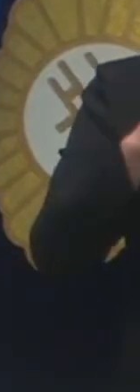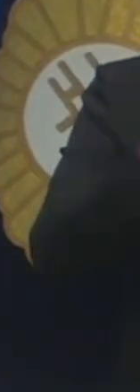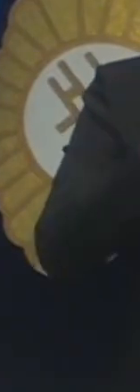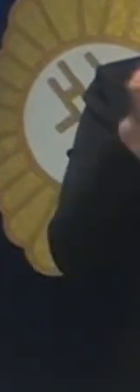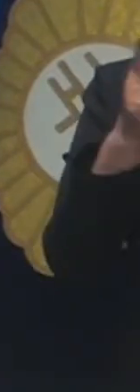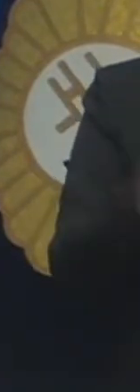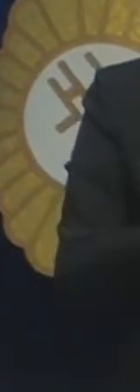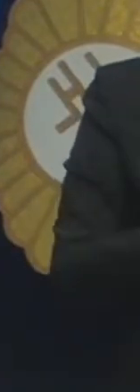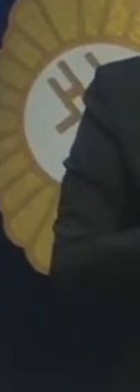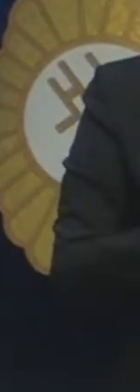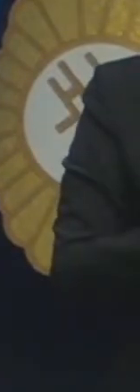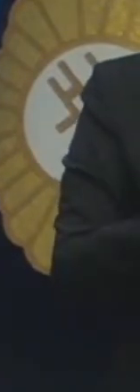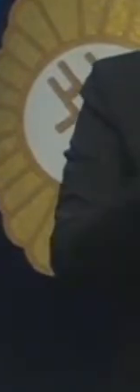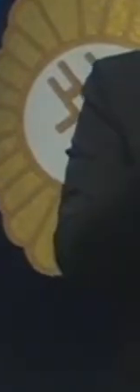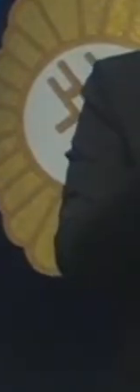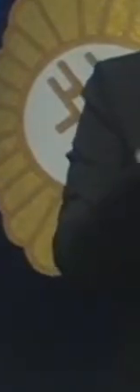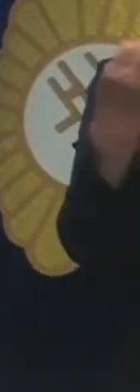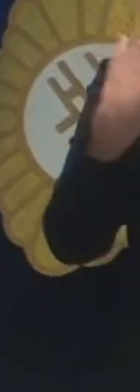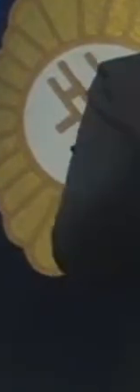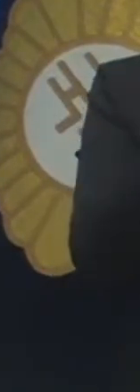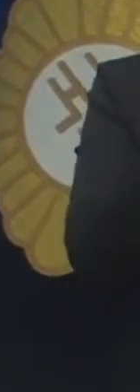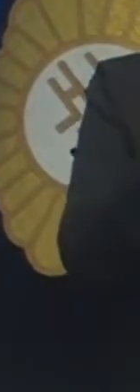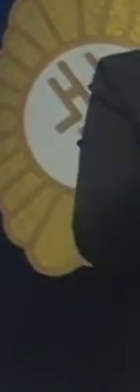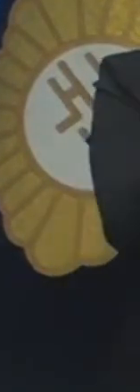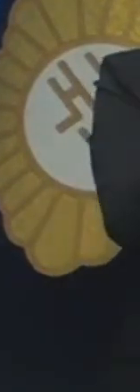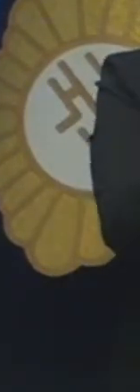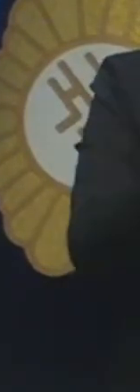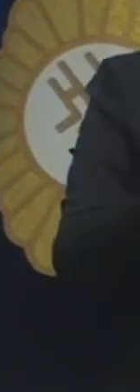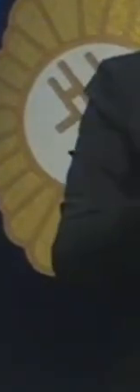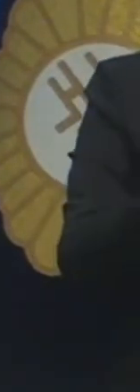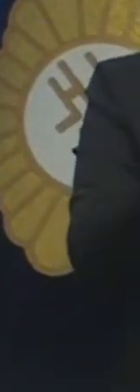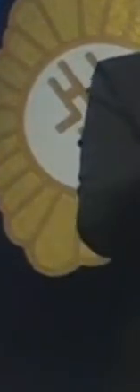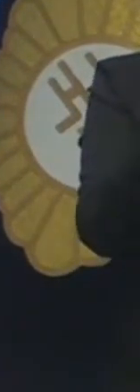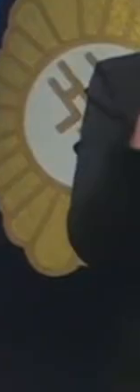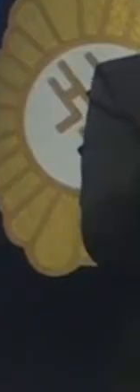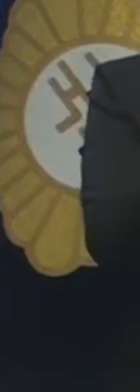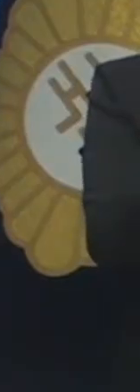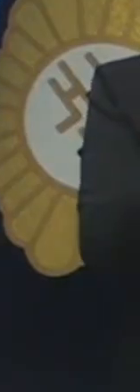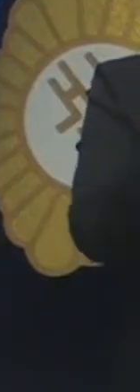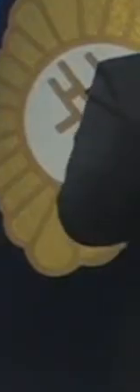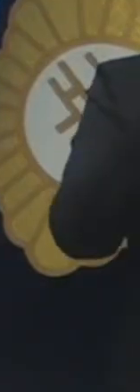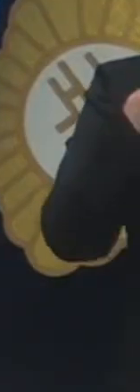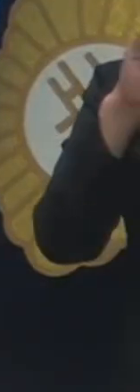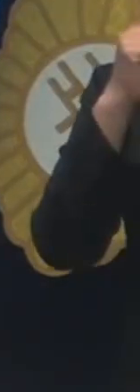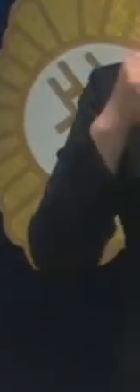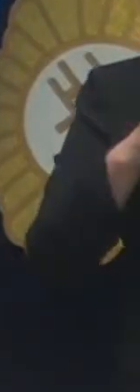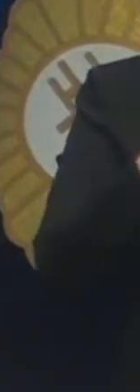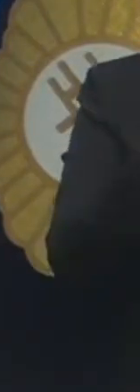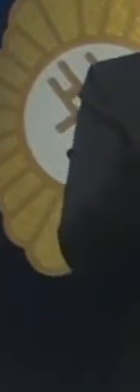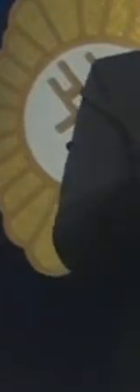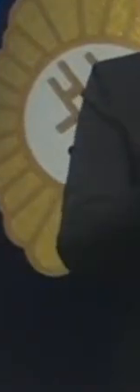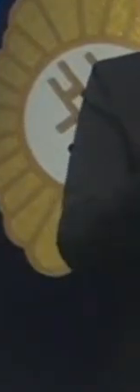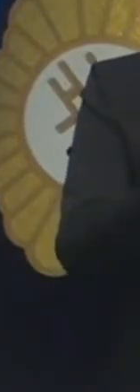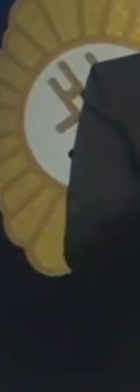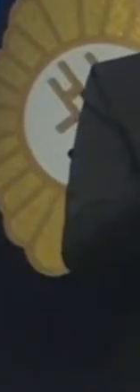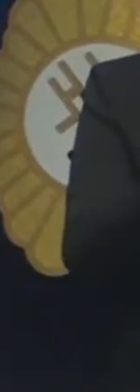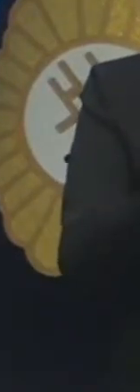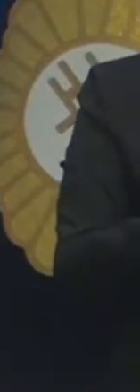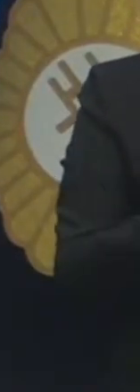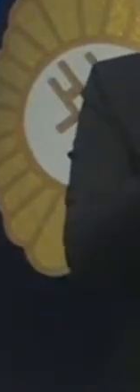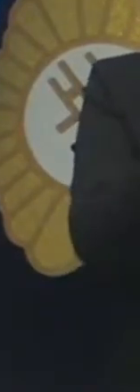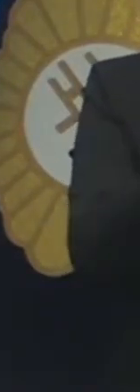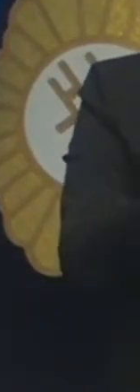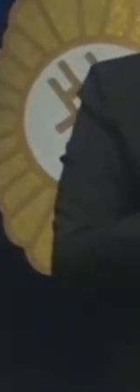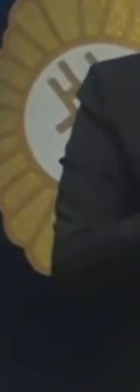때 말씀하신 청문회를 지금 당장 교체하여 MBK 파트너즈의 불법과 탈법, 그리고 이번 기업